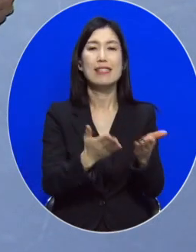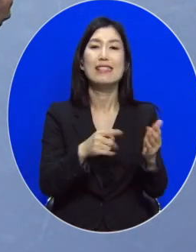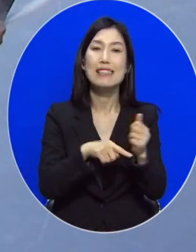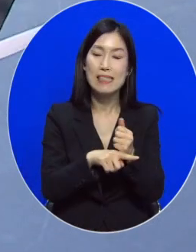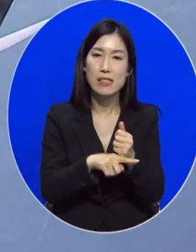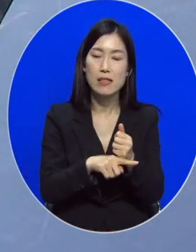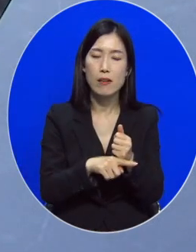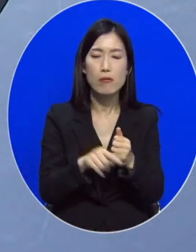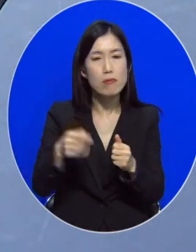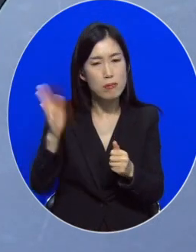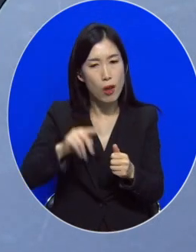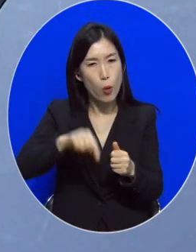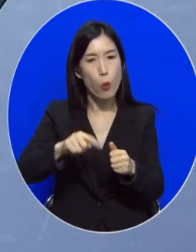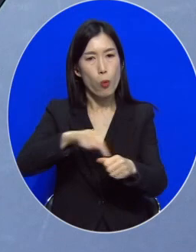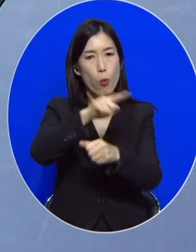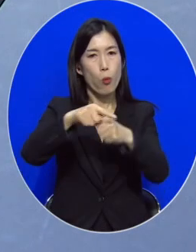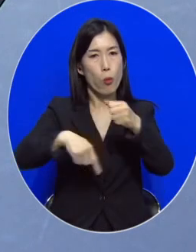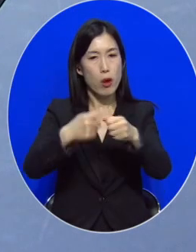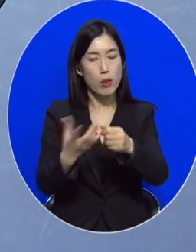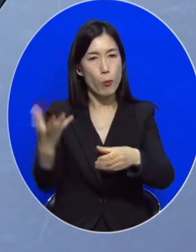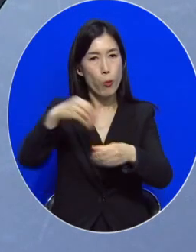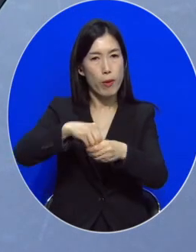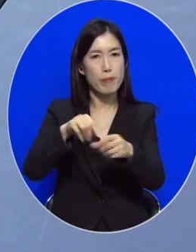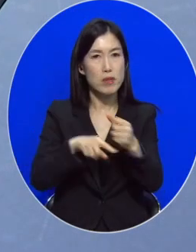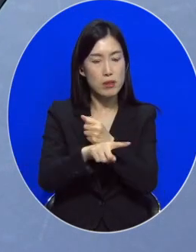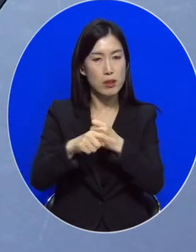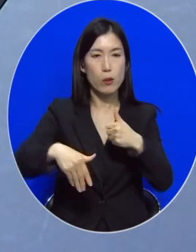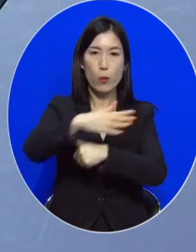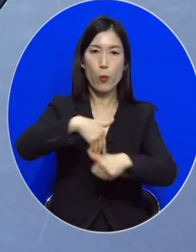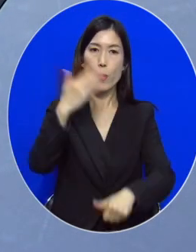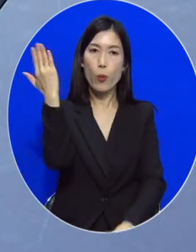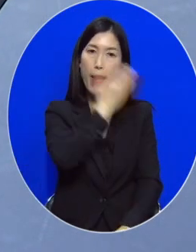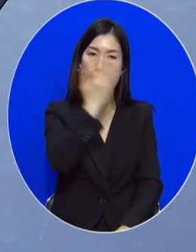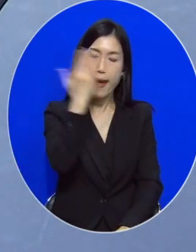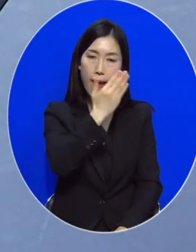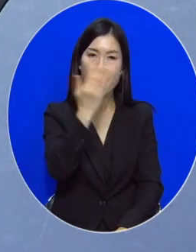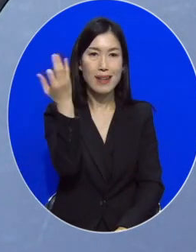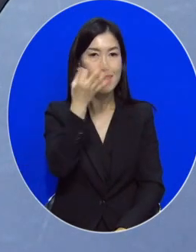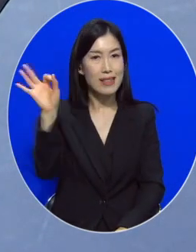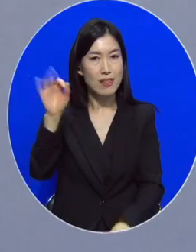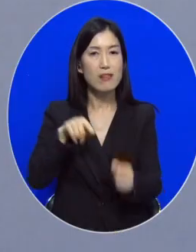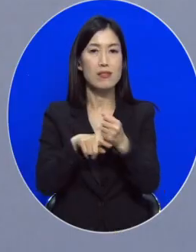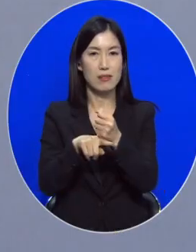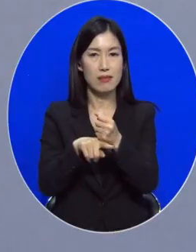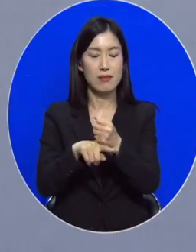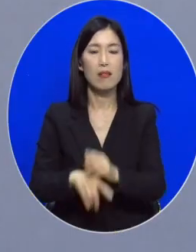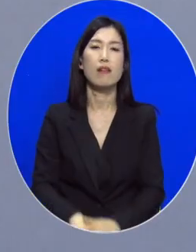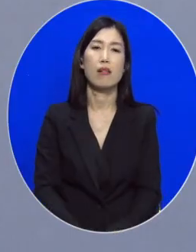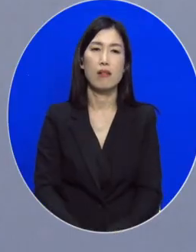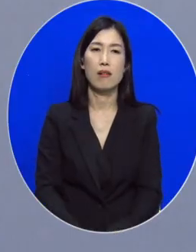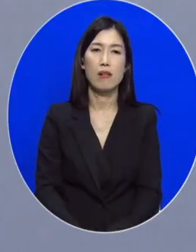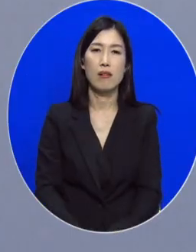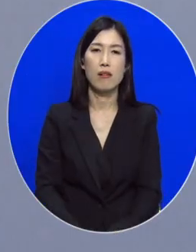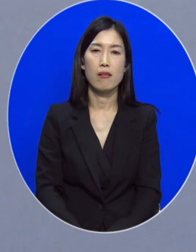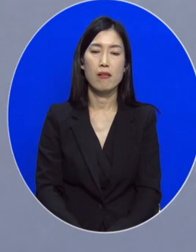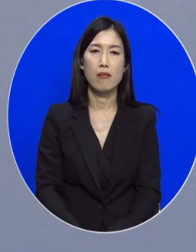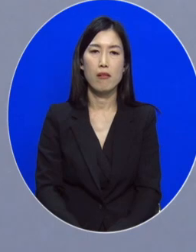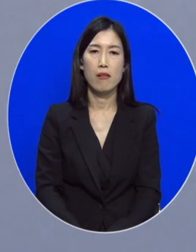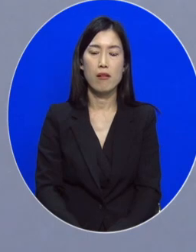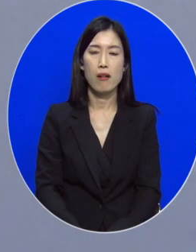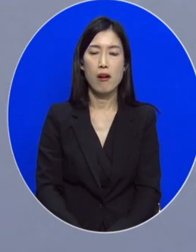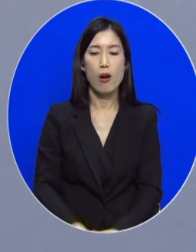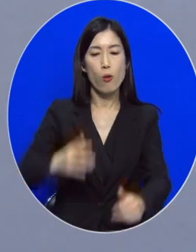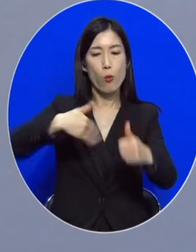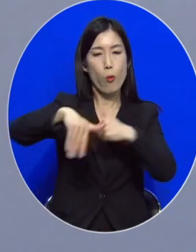그러니까 완전히 여기에 포함되었다는 건 친환경 에너지원으로 인정됐다는 얘기입니다 자타공인